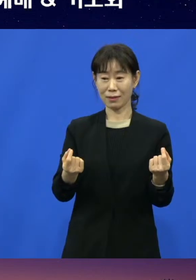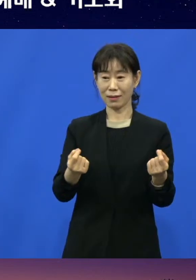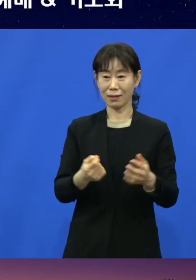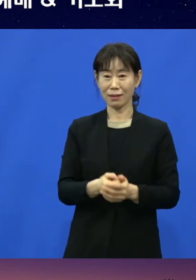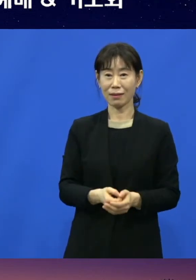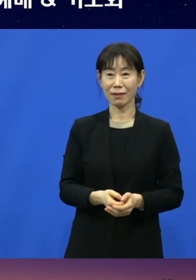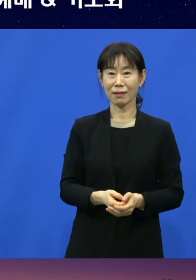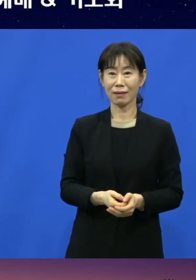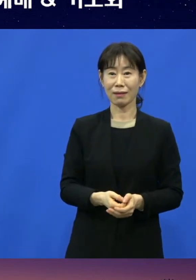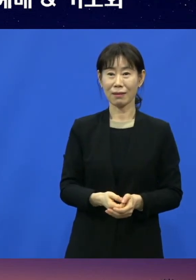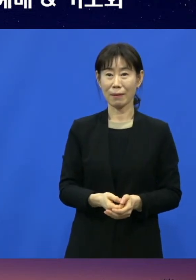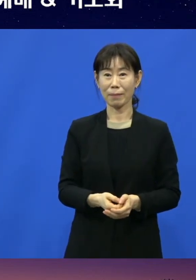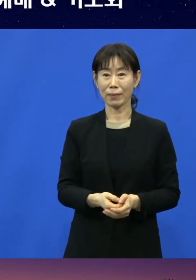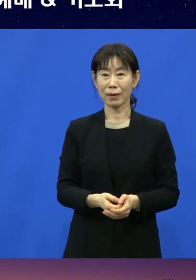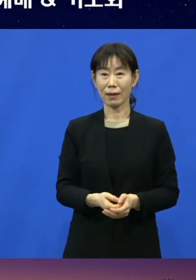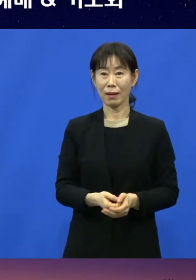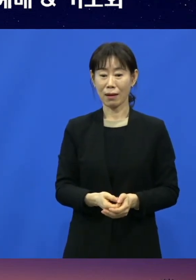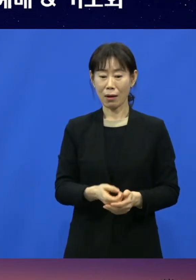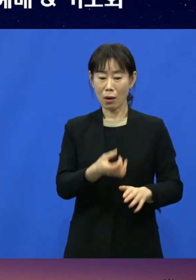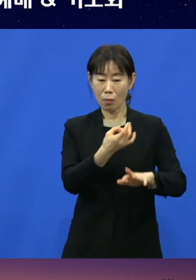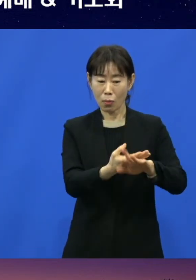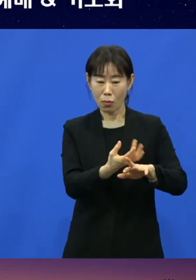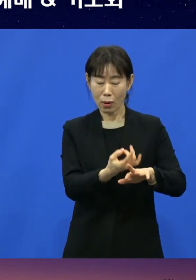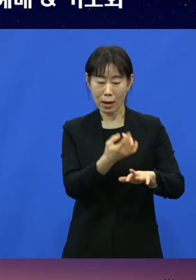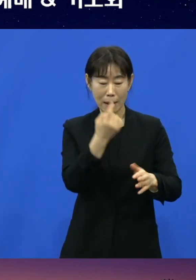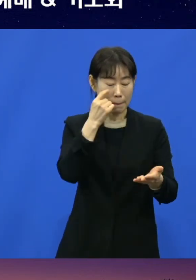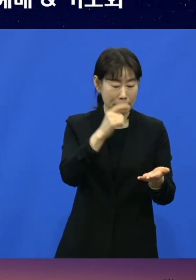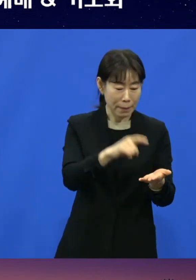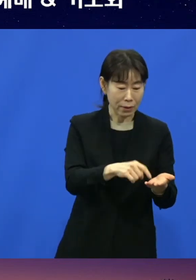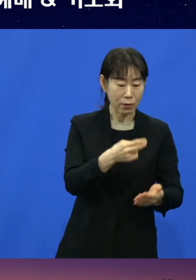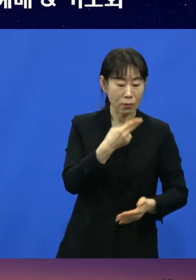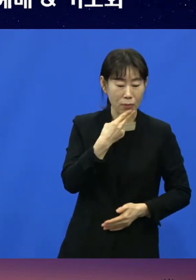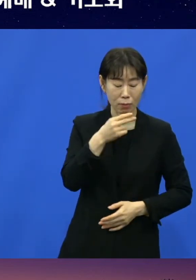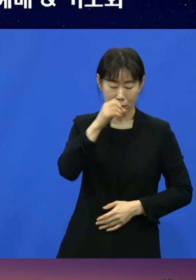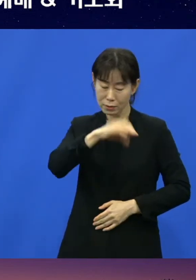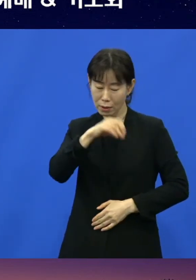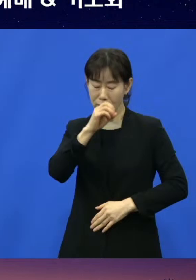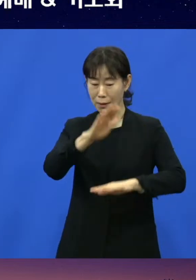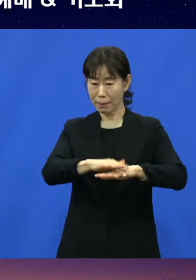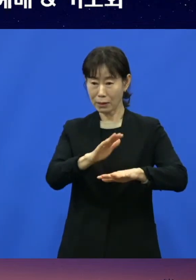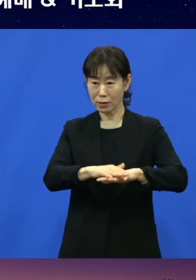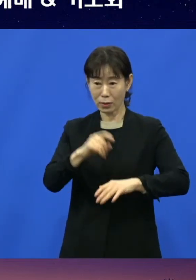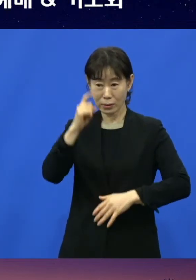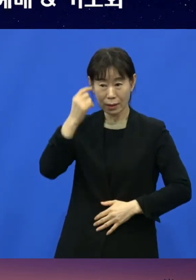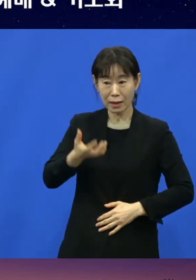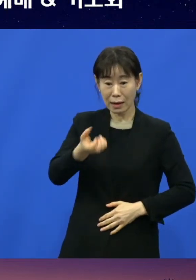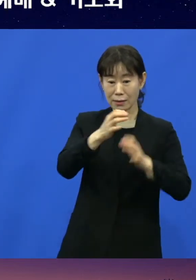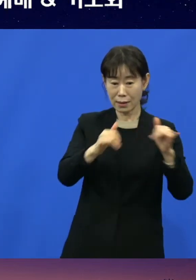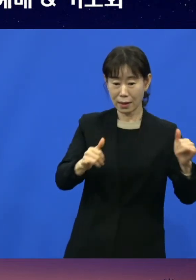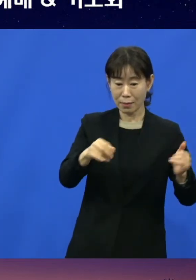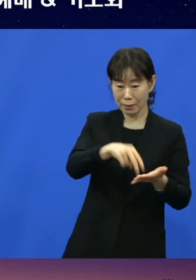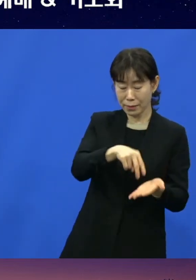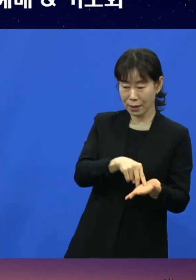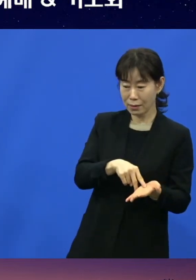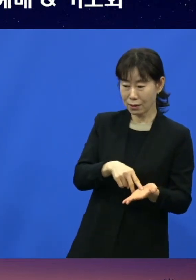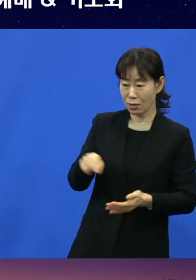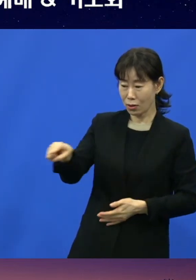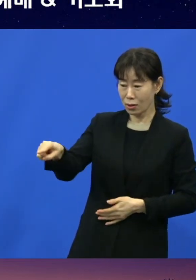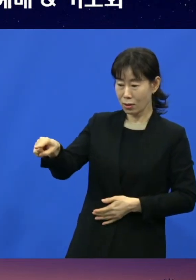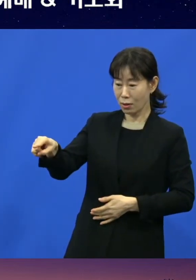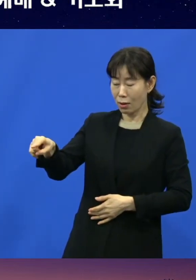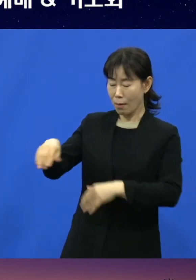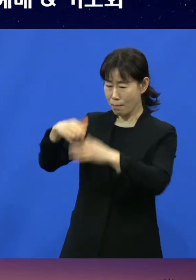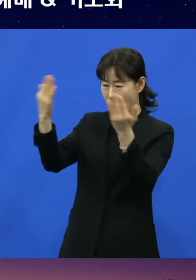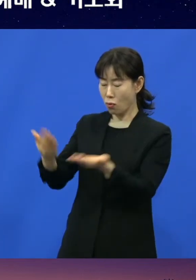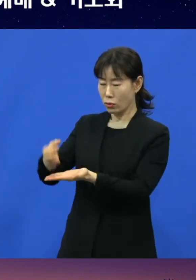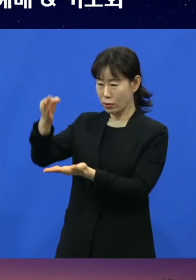보화를 발견하지 않은 사람이 보기에는 정상이 아니에요. 그 자기의 전 재산을 팔 만큼 그게